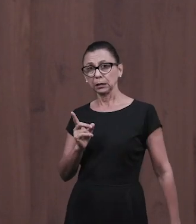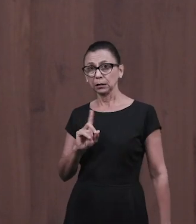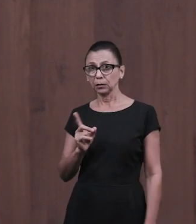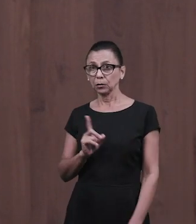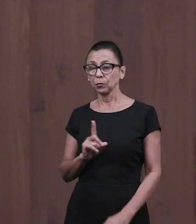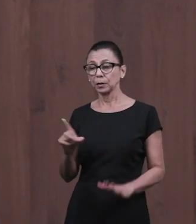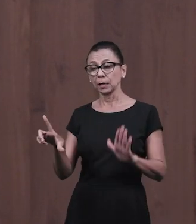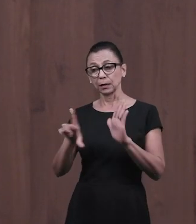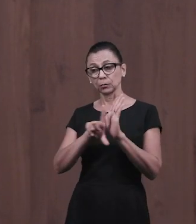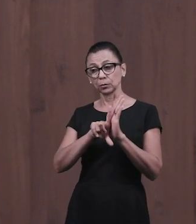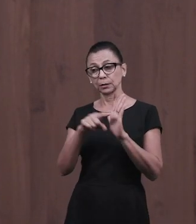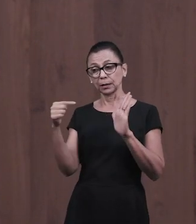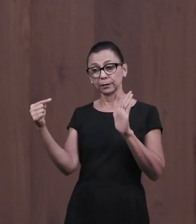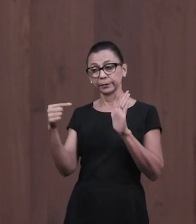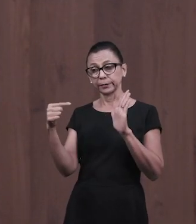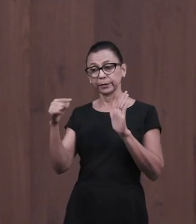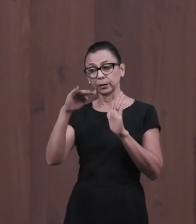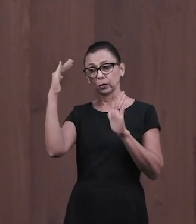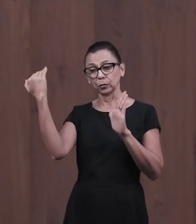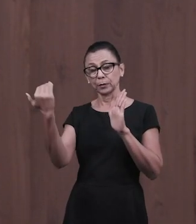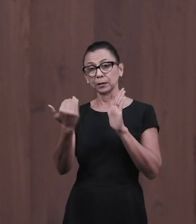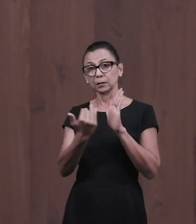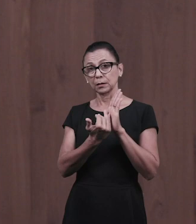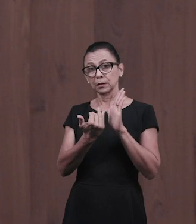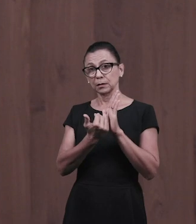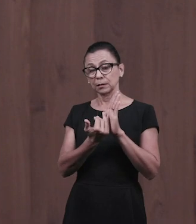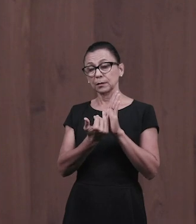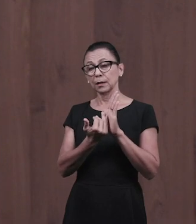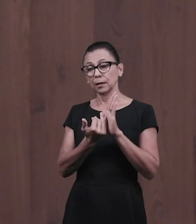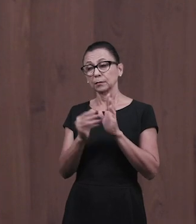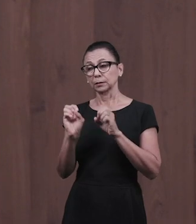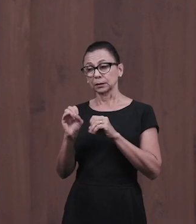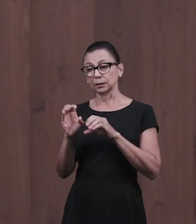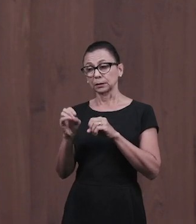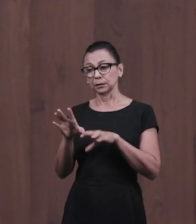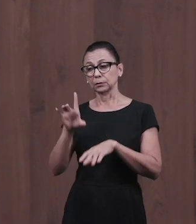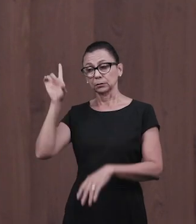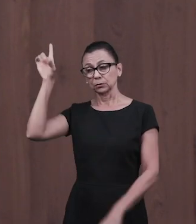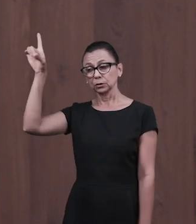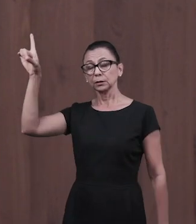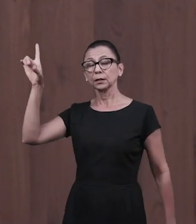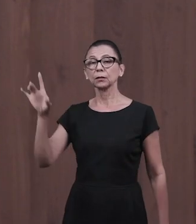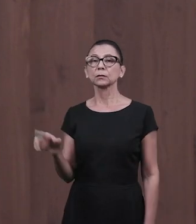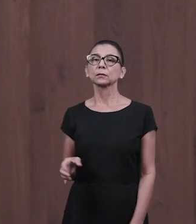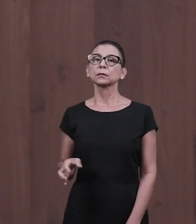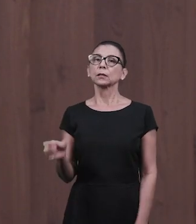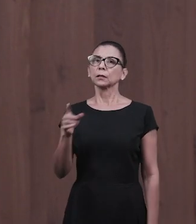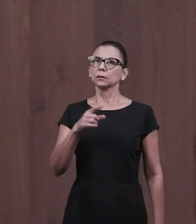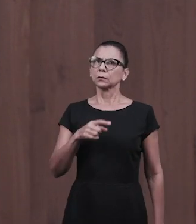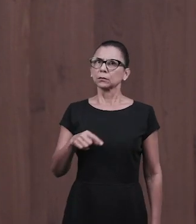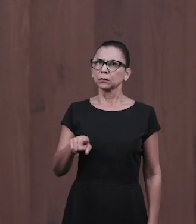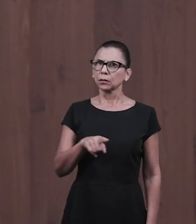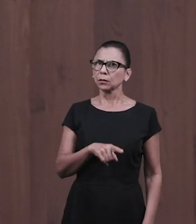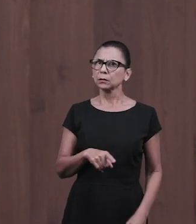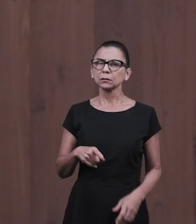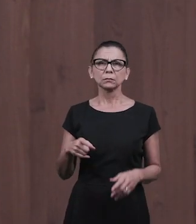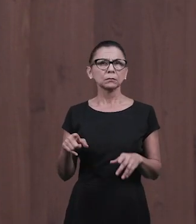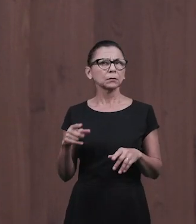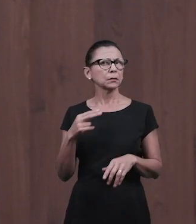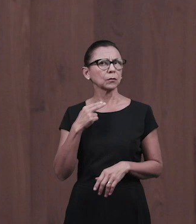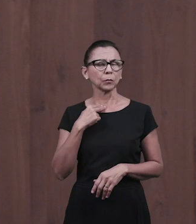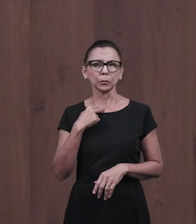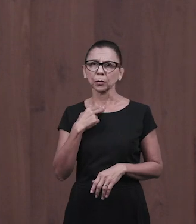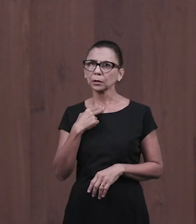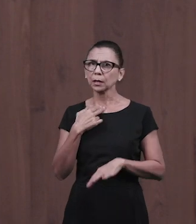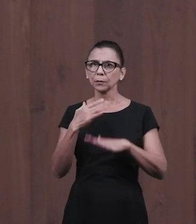tout selon la loi, tout selon les enseignements de Dieu. Nous aussi, nous ne pouvons pas nous dévier des enseignements de la